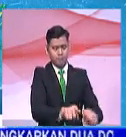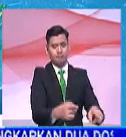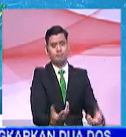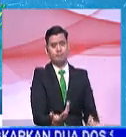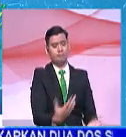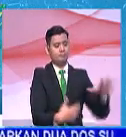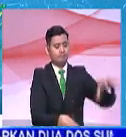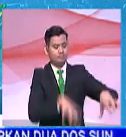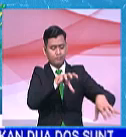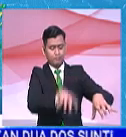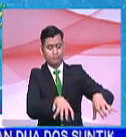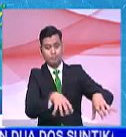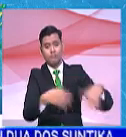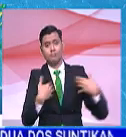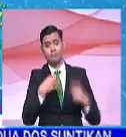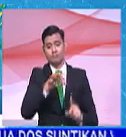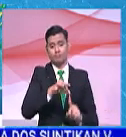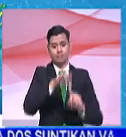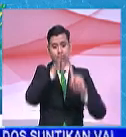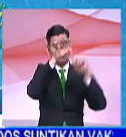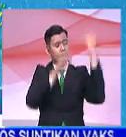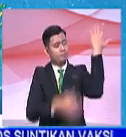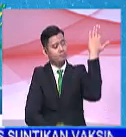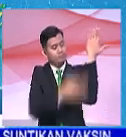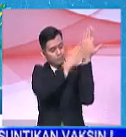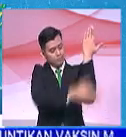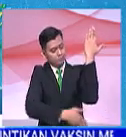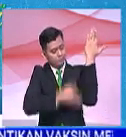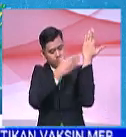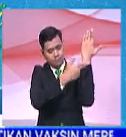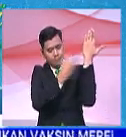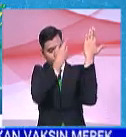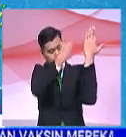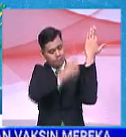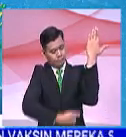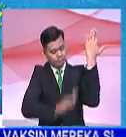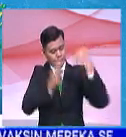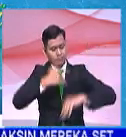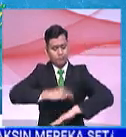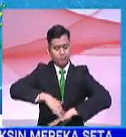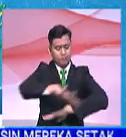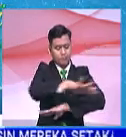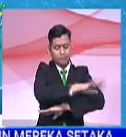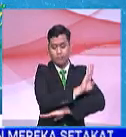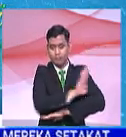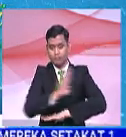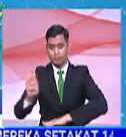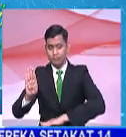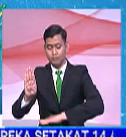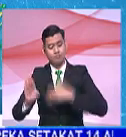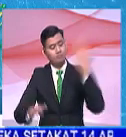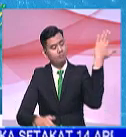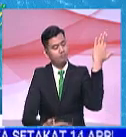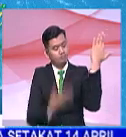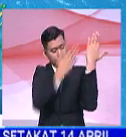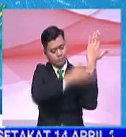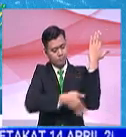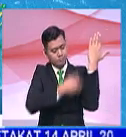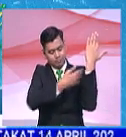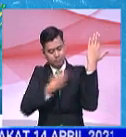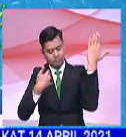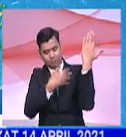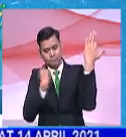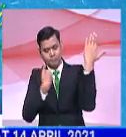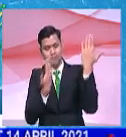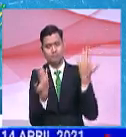tempat terutamanya melibatkan bahagian pantai barat Semenanjung Malaysia juga sedikit melibatkan Negeri